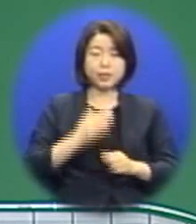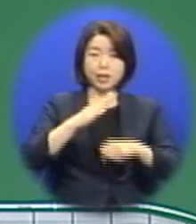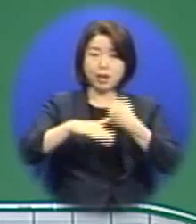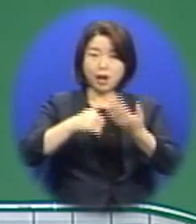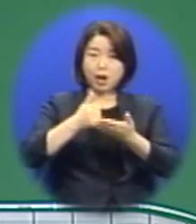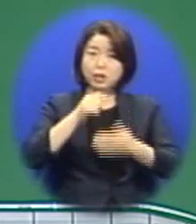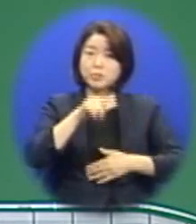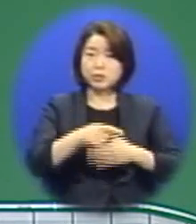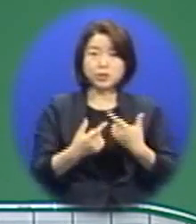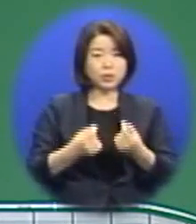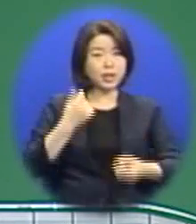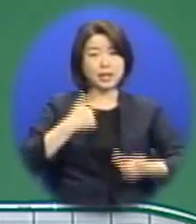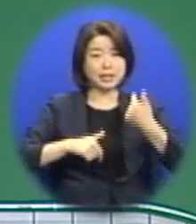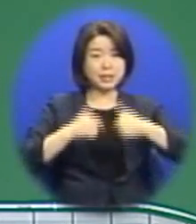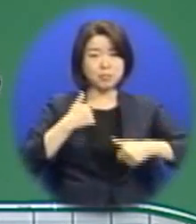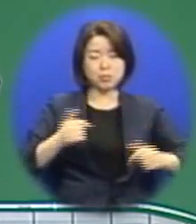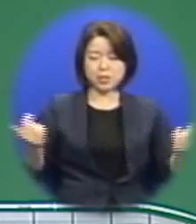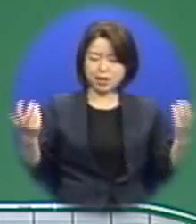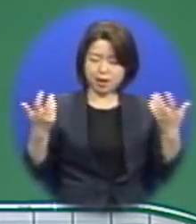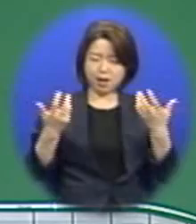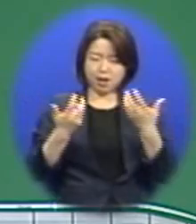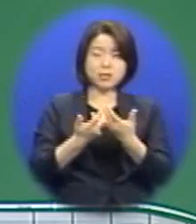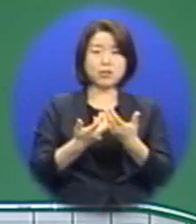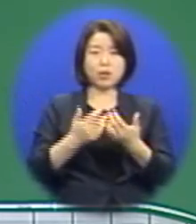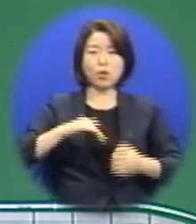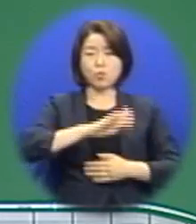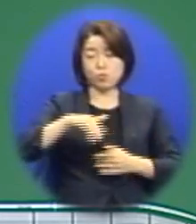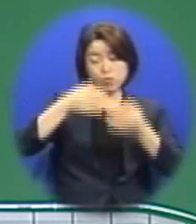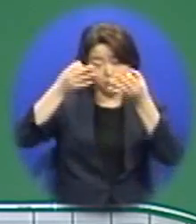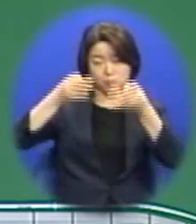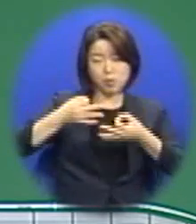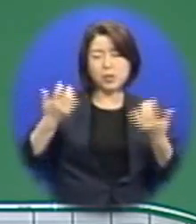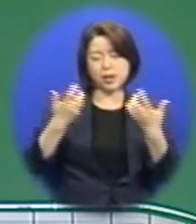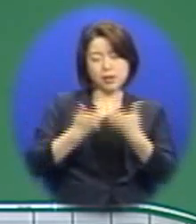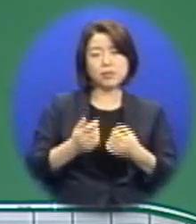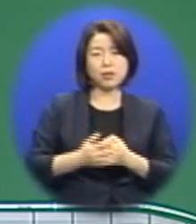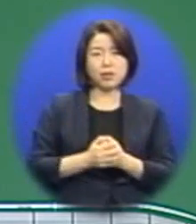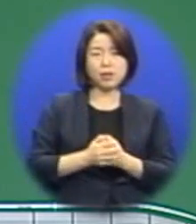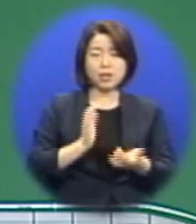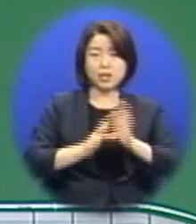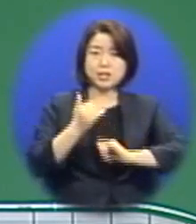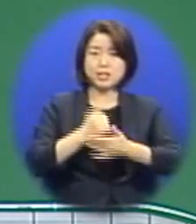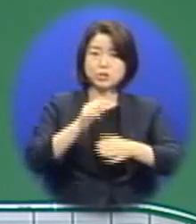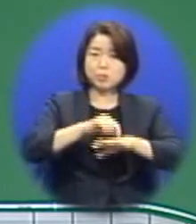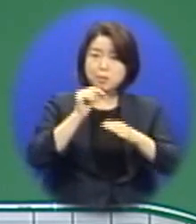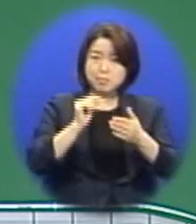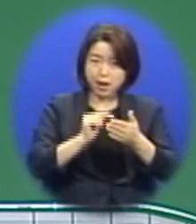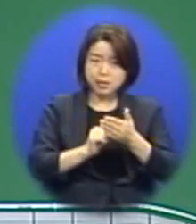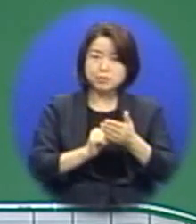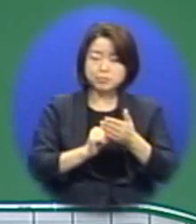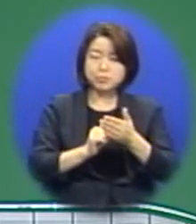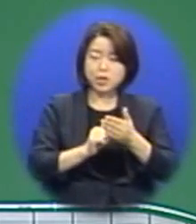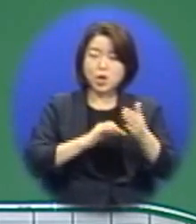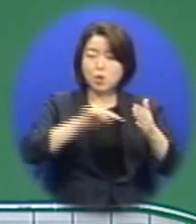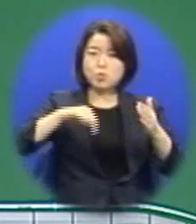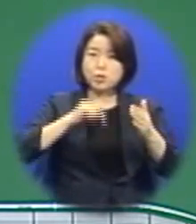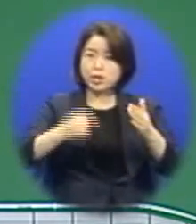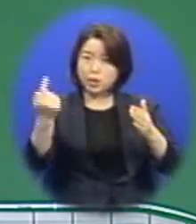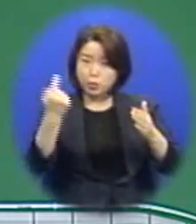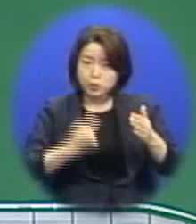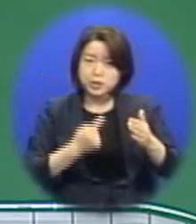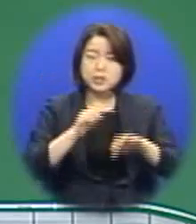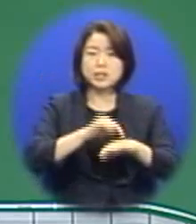하나님은 그렇게 기쁨이 넘쳐요. 우리를 향하여 예수님의 마음, 우리 안에 오신 예수님의 마음에는 우리를